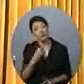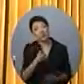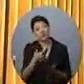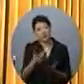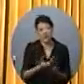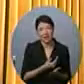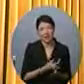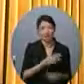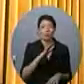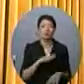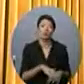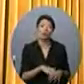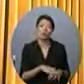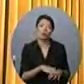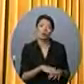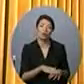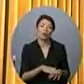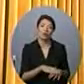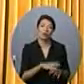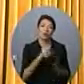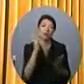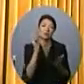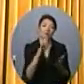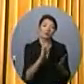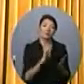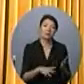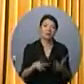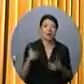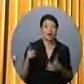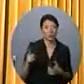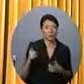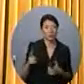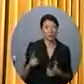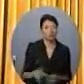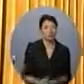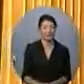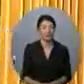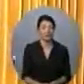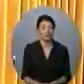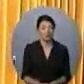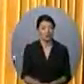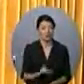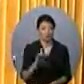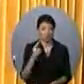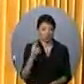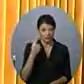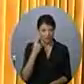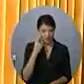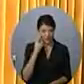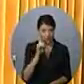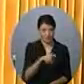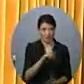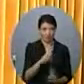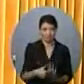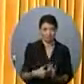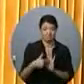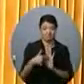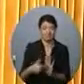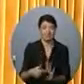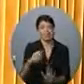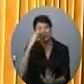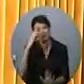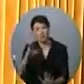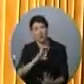du registre des armes à feu. Le gouvernement est redevable aux chefs de police qui l'utilisent des milliers de fois